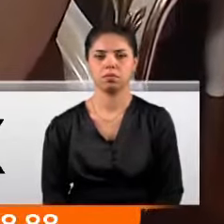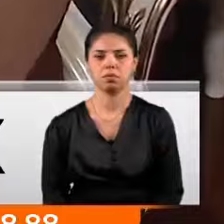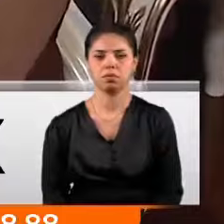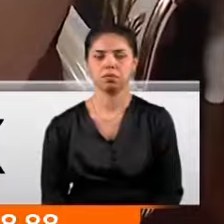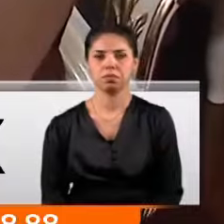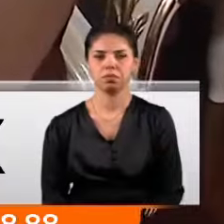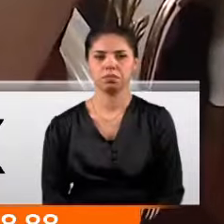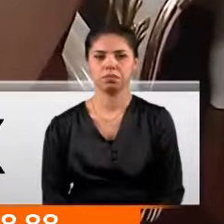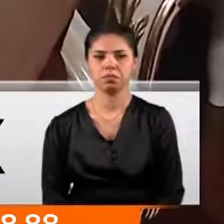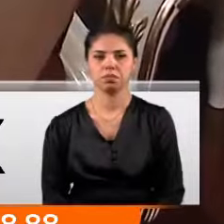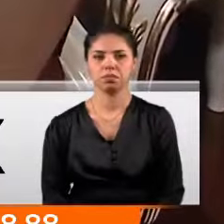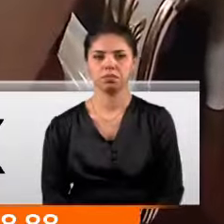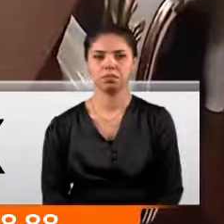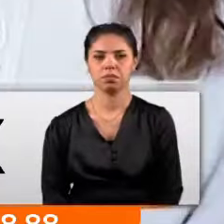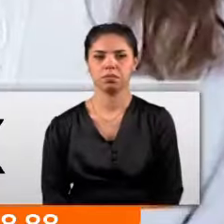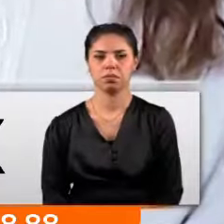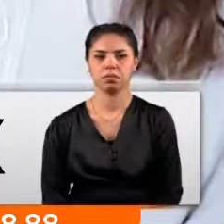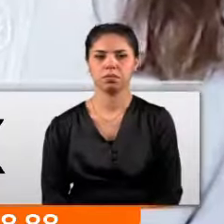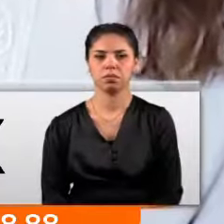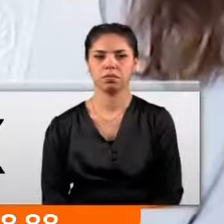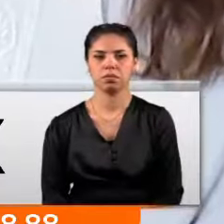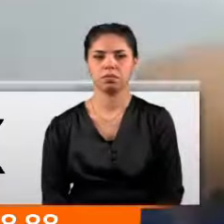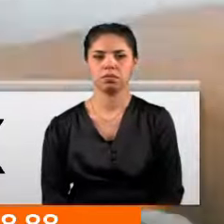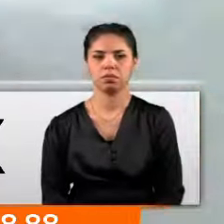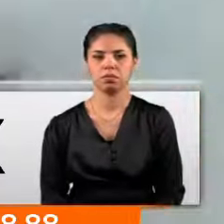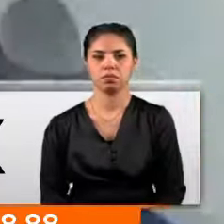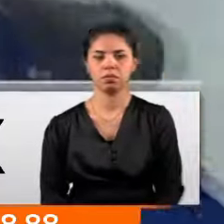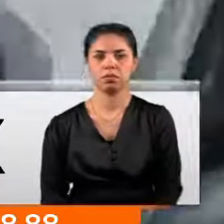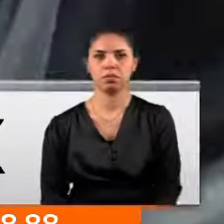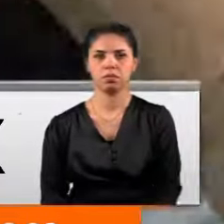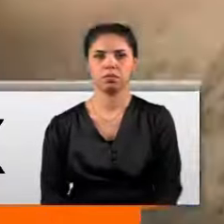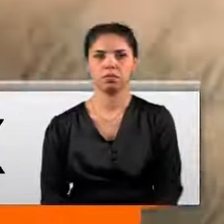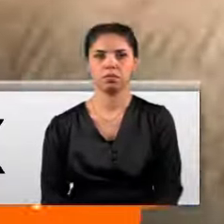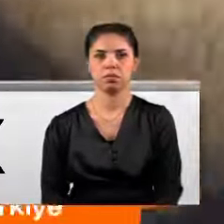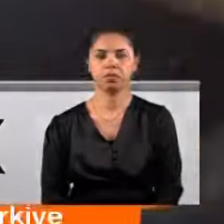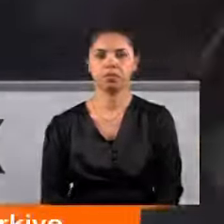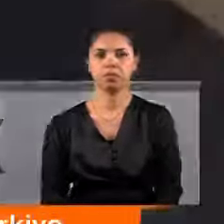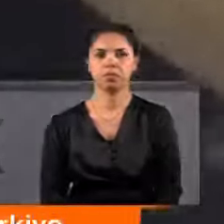içimizdeki yangın devam ediyor. Mücadeleye devam.